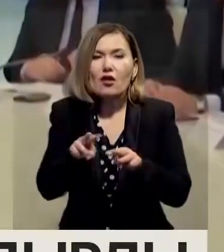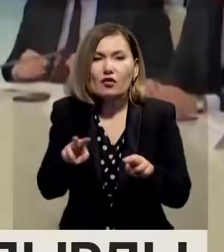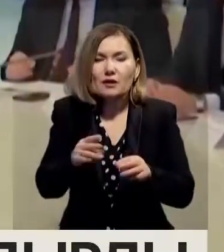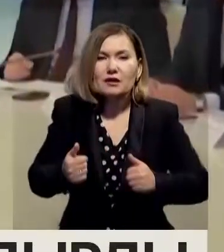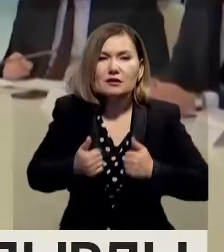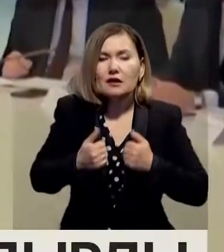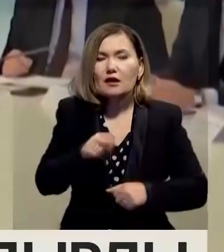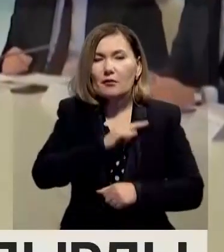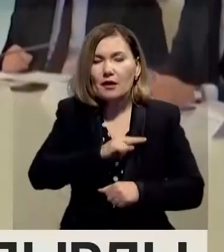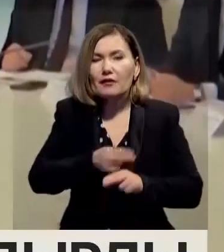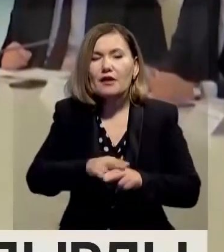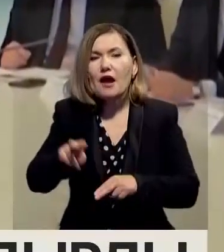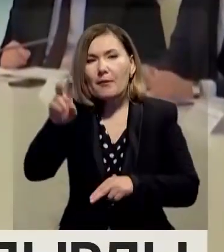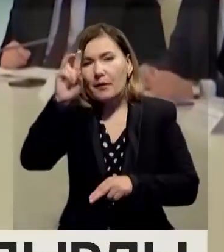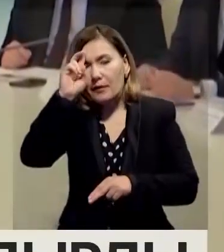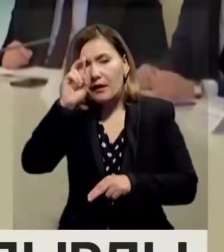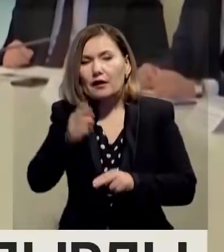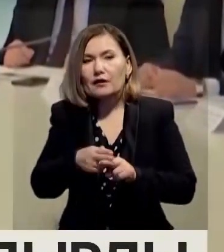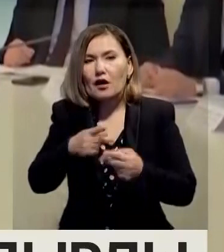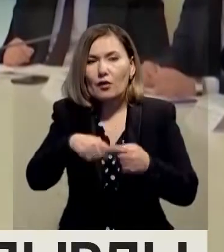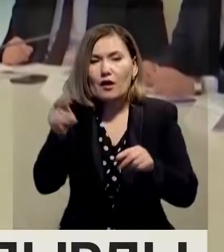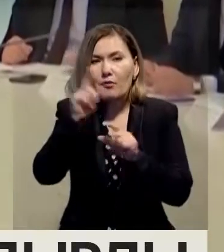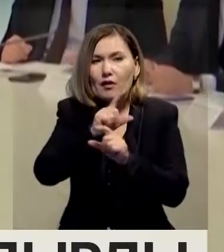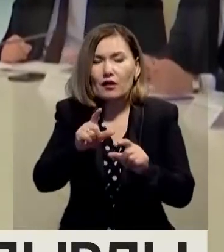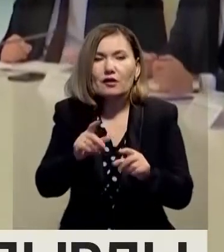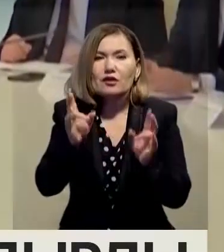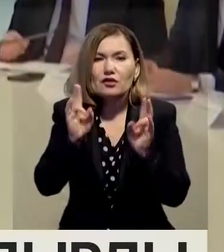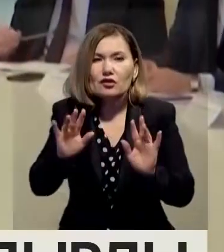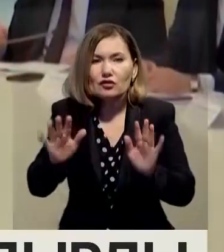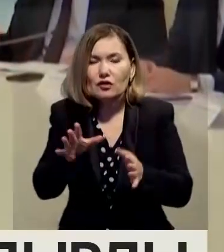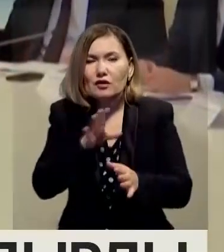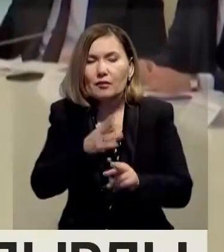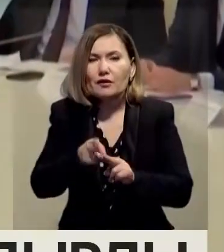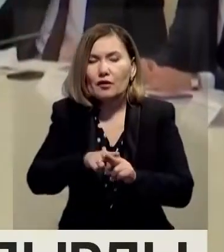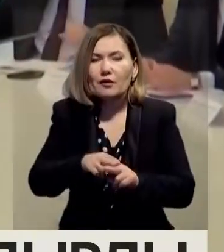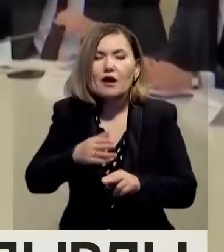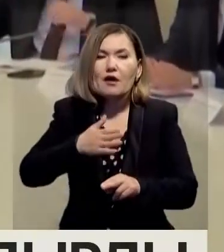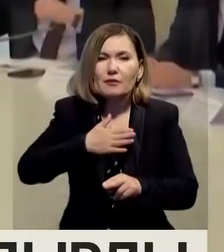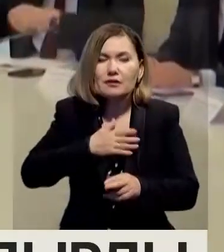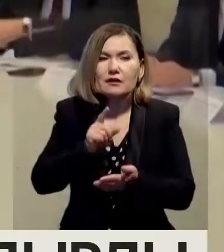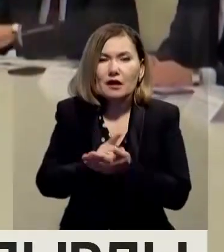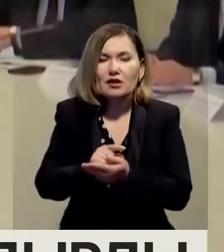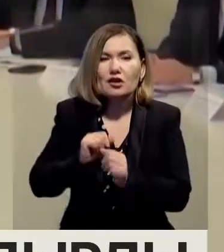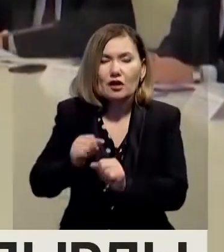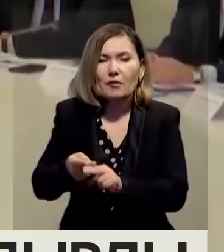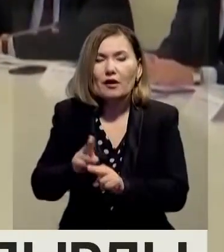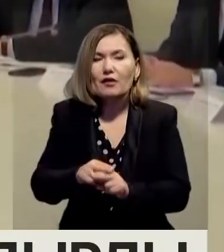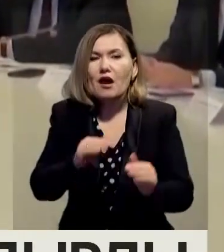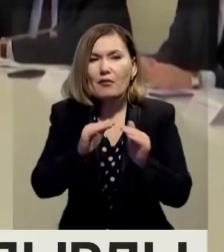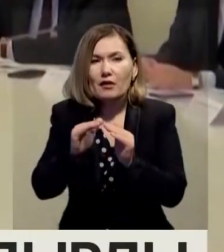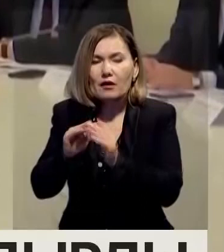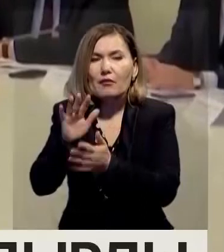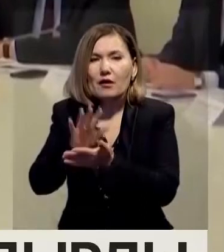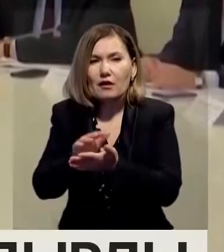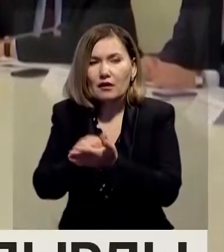Полиция учаскелеріне, мемлекеттік мекемелерге, мектептерге шабуыл жасалды. Бұл әрекеттерді еш ақтауға болмайды. Ғимараттарды қорғап жүрген